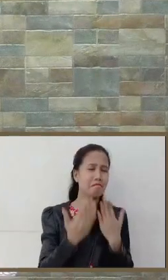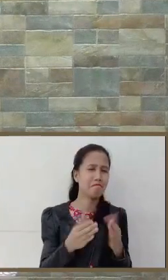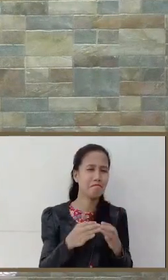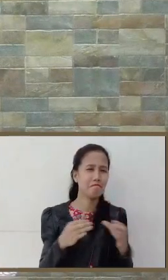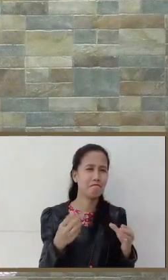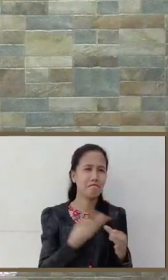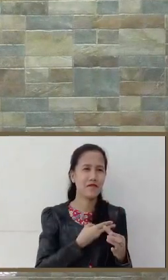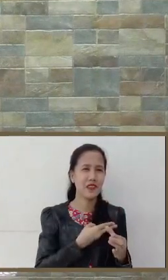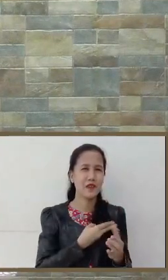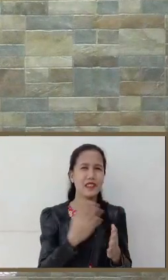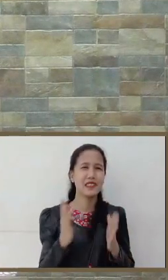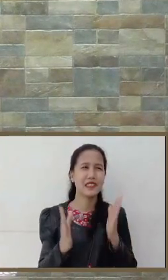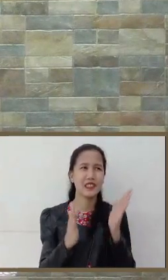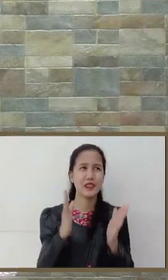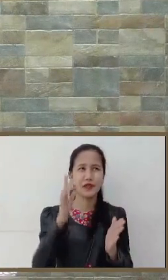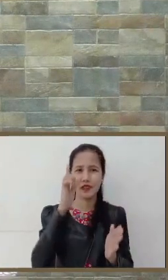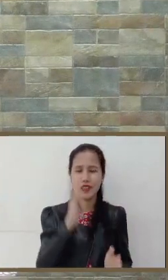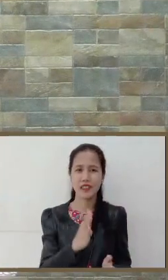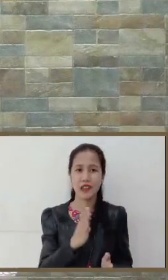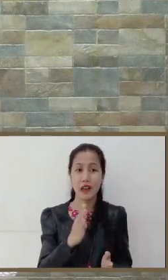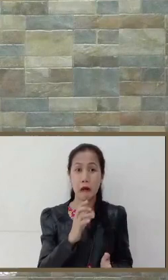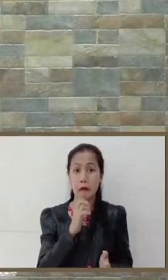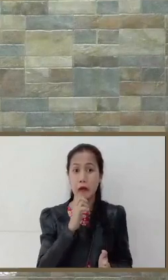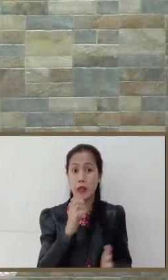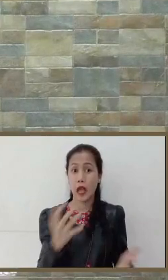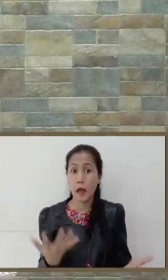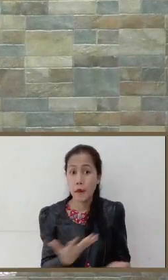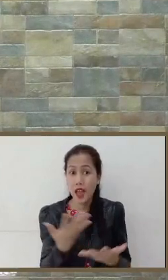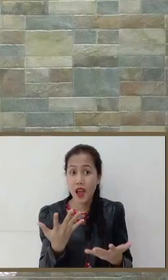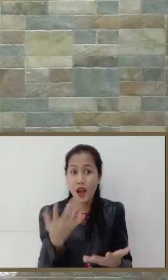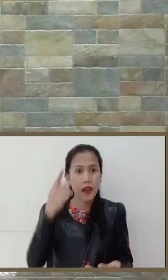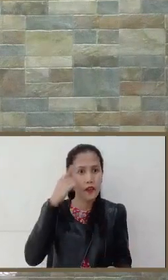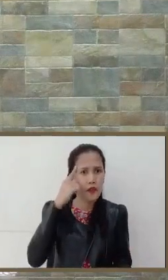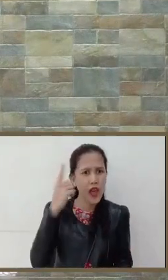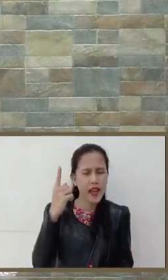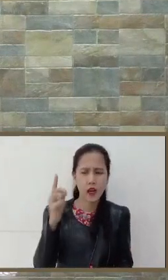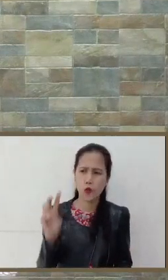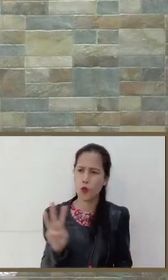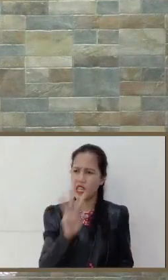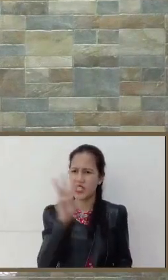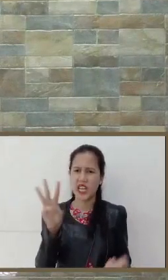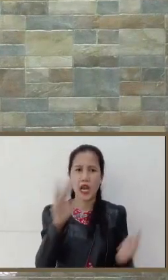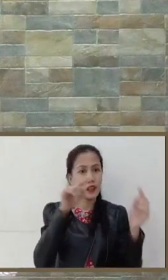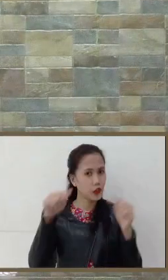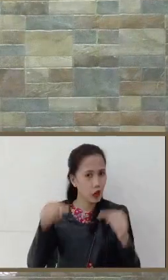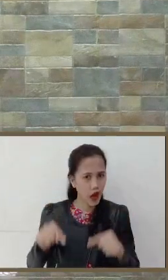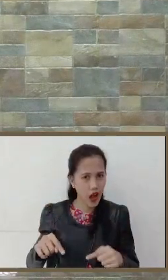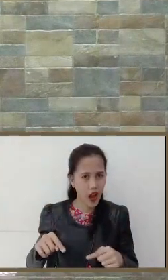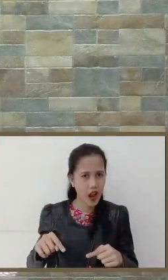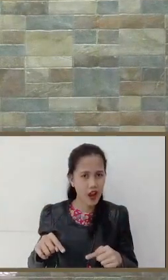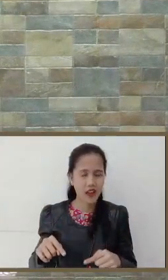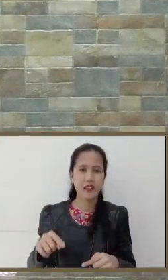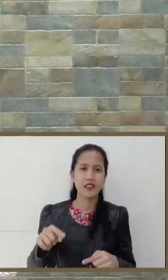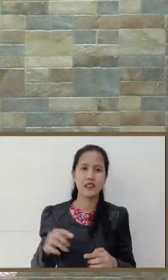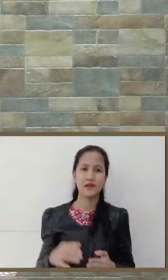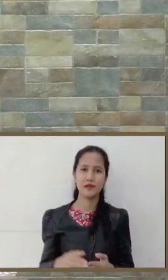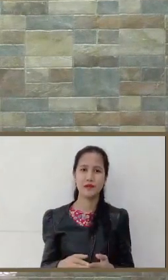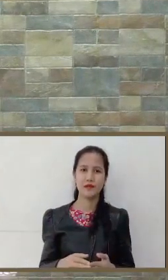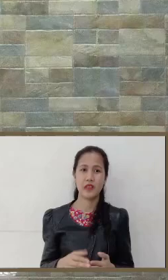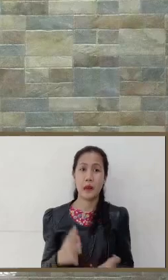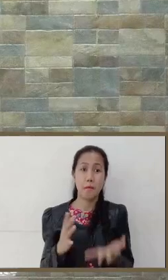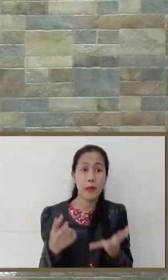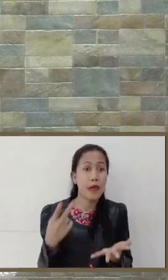Amen. Hindi ba tayo masaya na Wednesday, nakakapaglingkod tayo? Thursday, depende sa